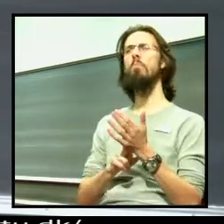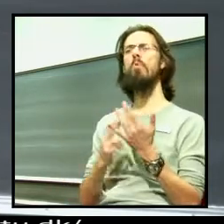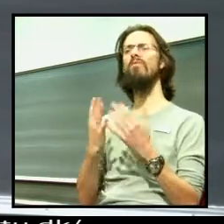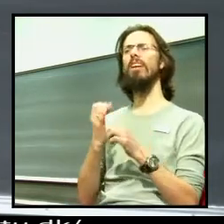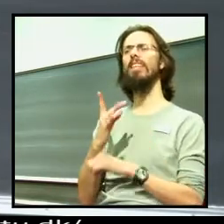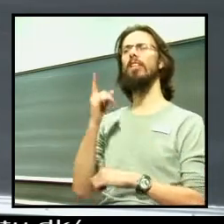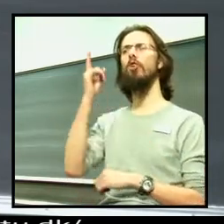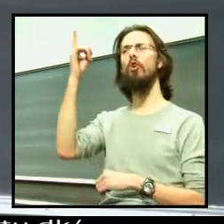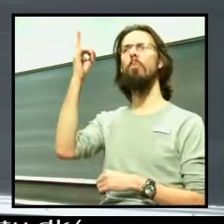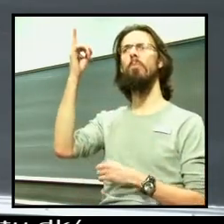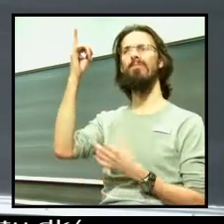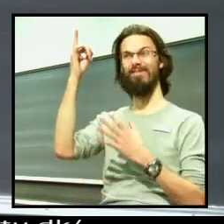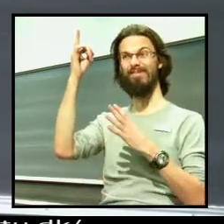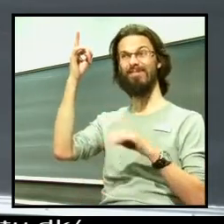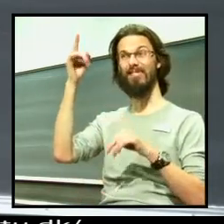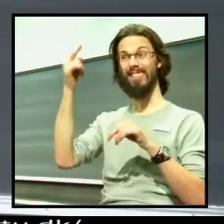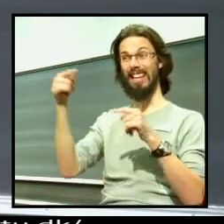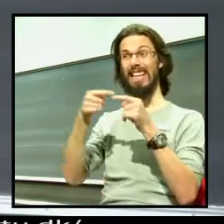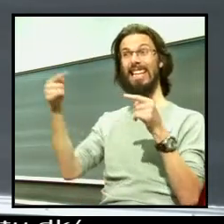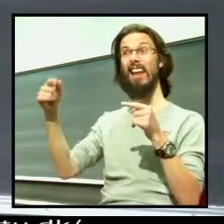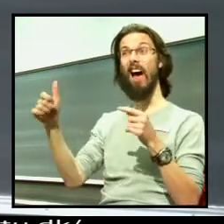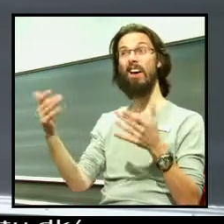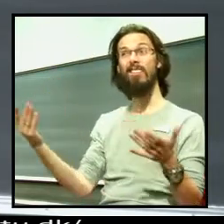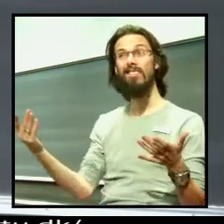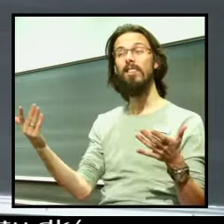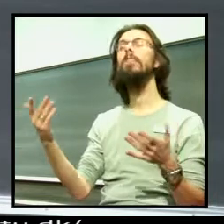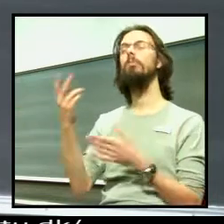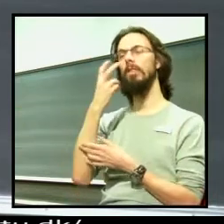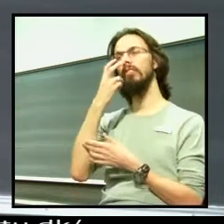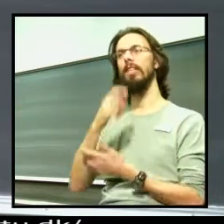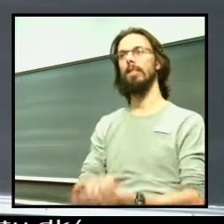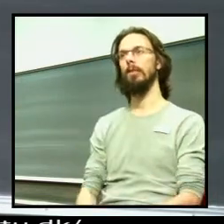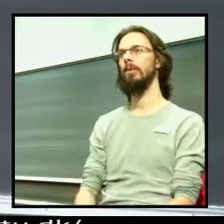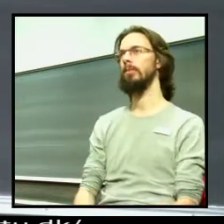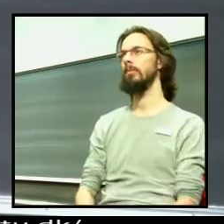deroppe, er det lineært? Men lad os lige tjekke det. Det vil sige,